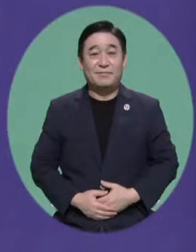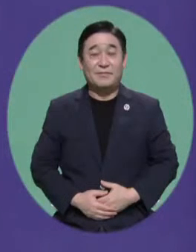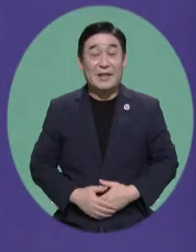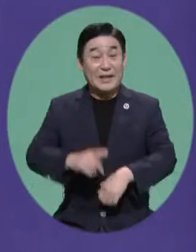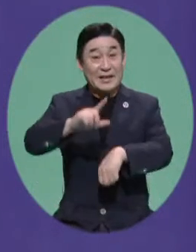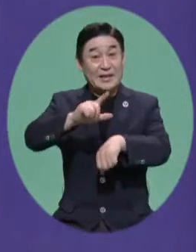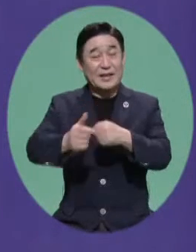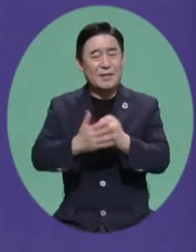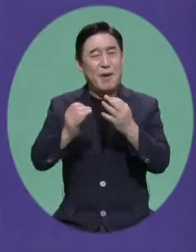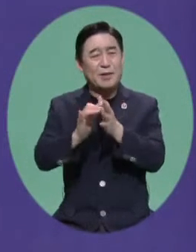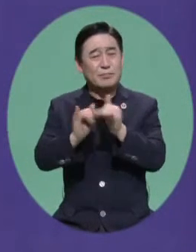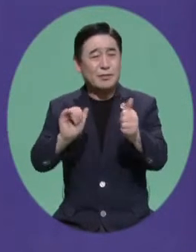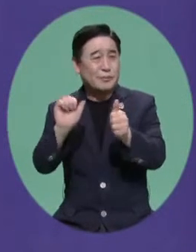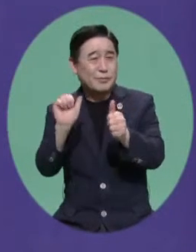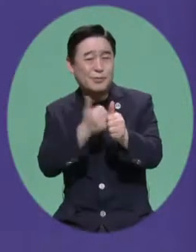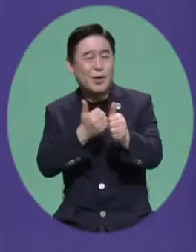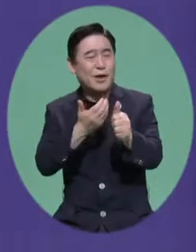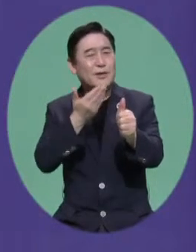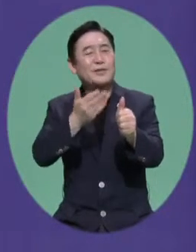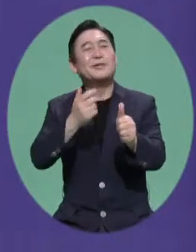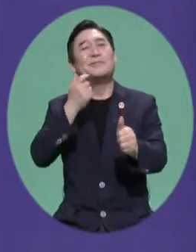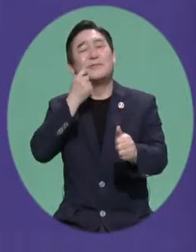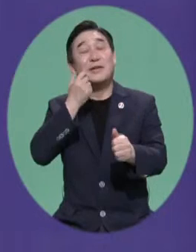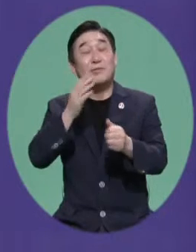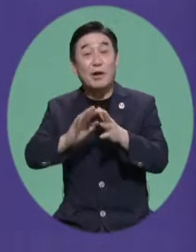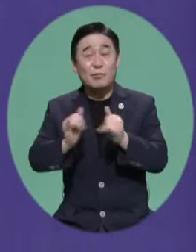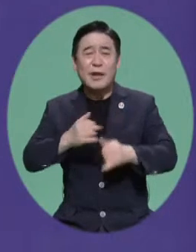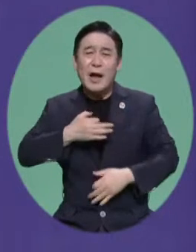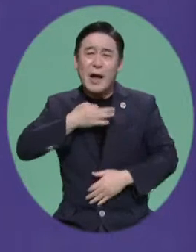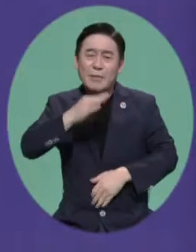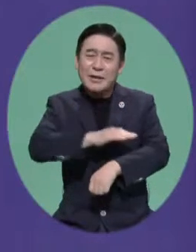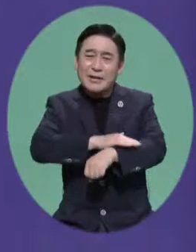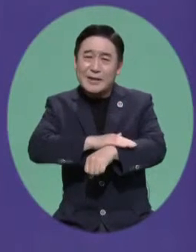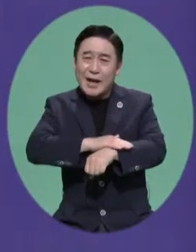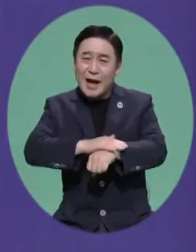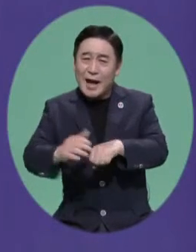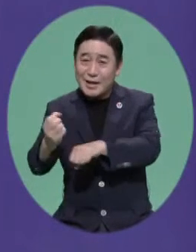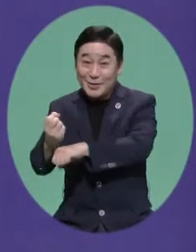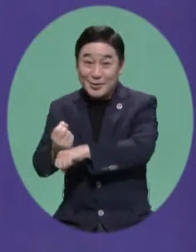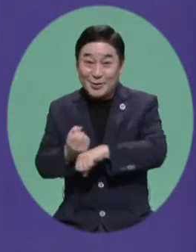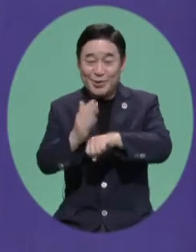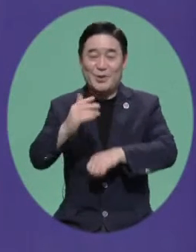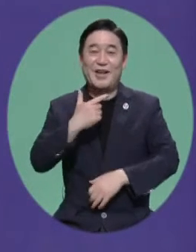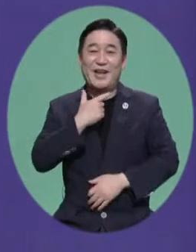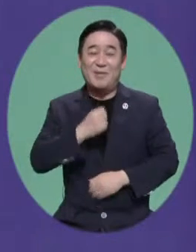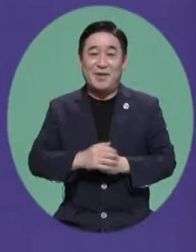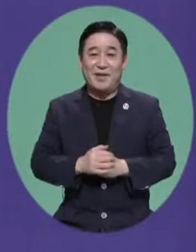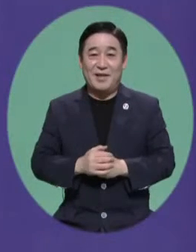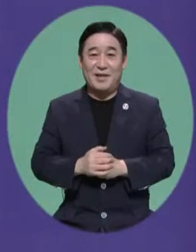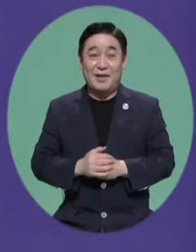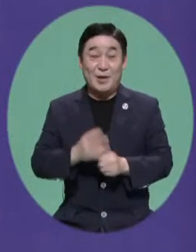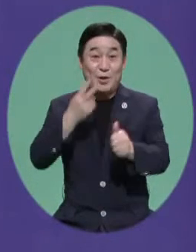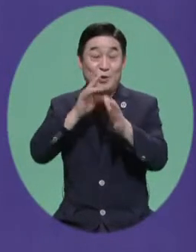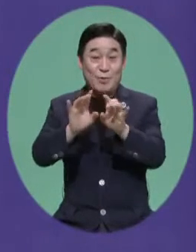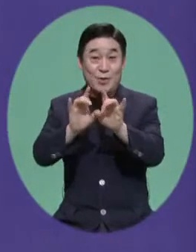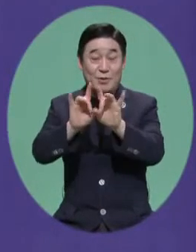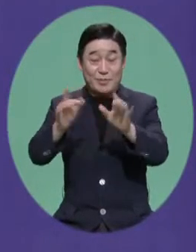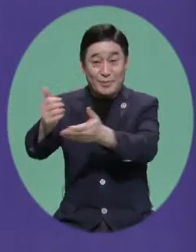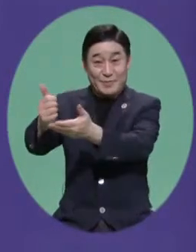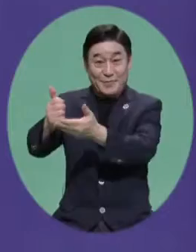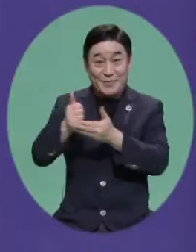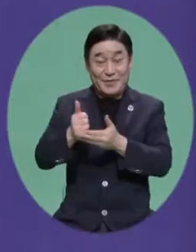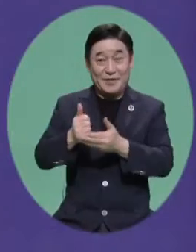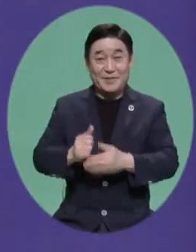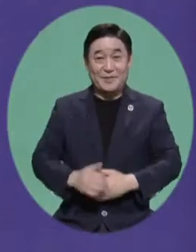4 시간관계상 많은 분들을 소개해 드리지 못했지만 국민들 목소리가 잘 전달 되었기를 바랍니다 자금 후보들을 무대로